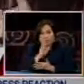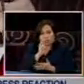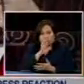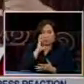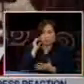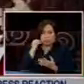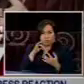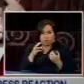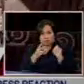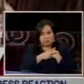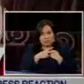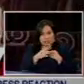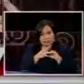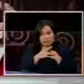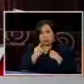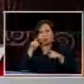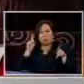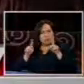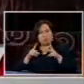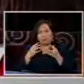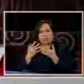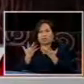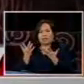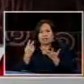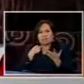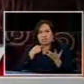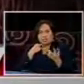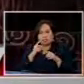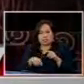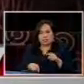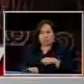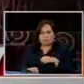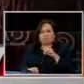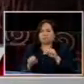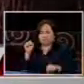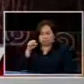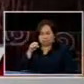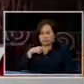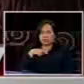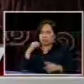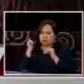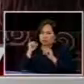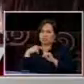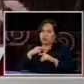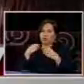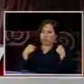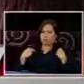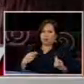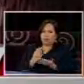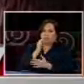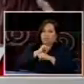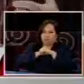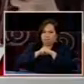Rights dun sa mga tumatakbo, yung walang matakbuhan. Opo, I remain to be a human rights advocate and defender. Opo, hindi ho